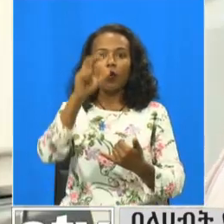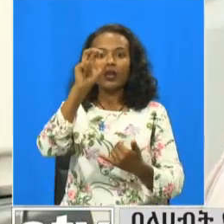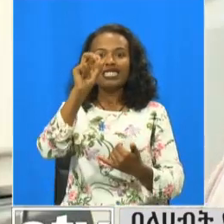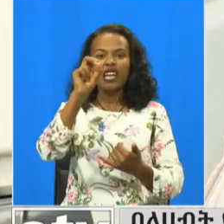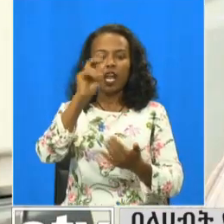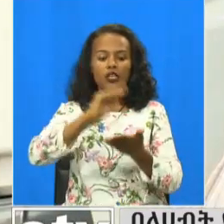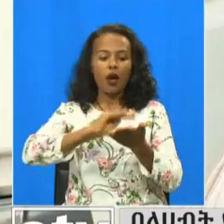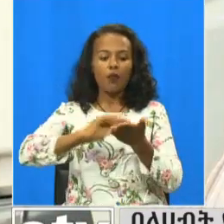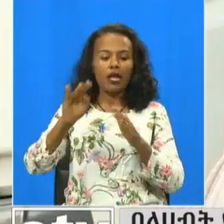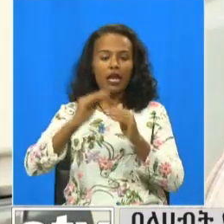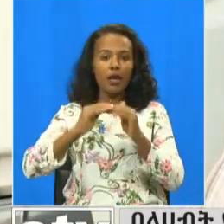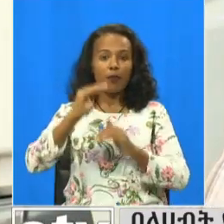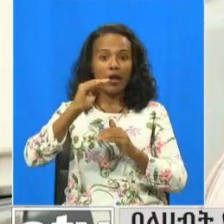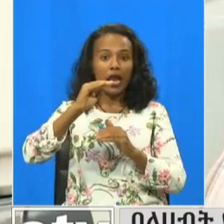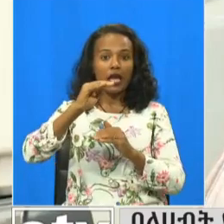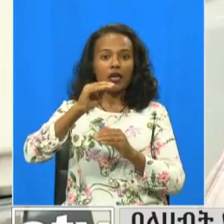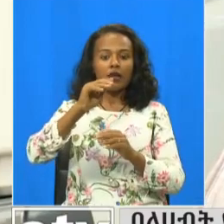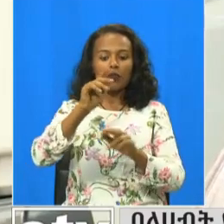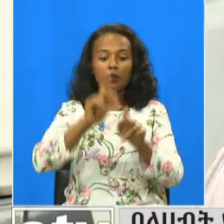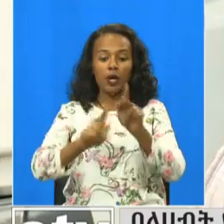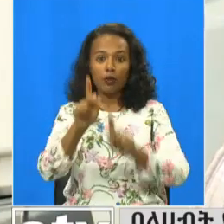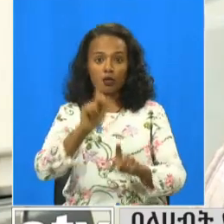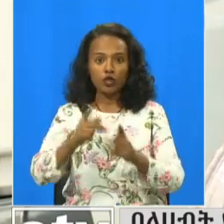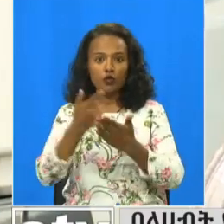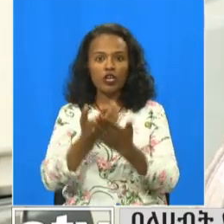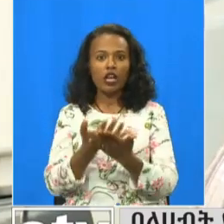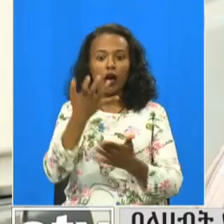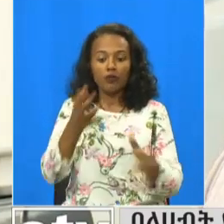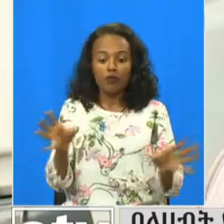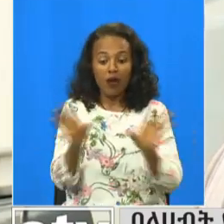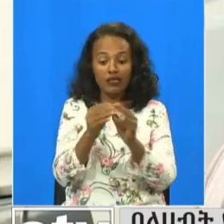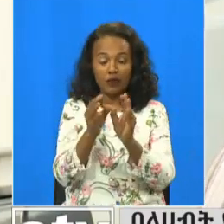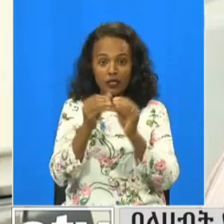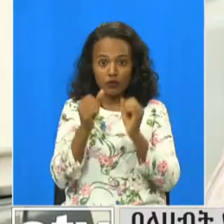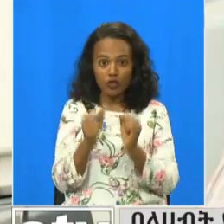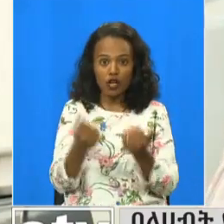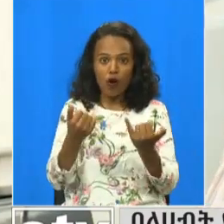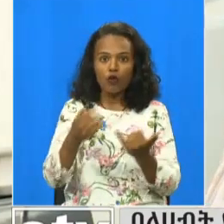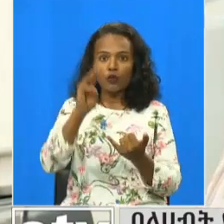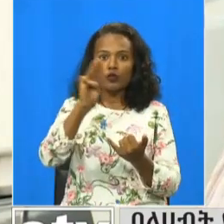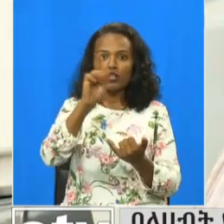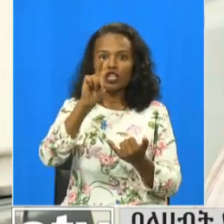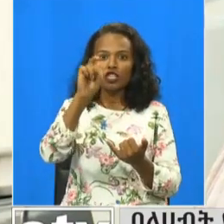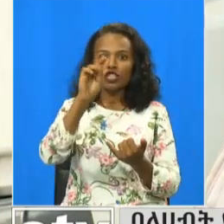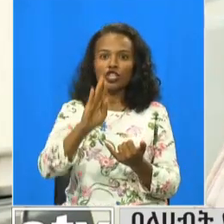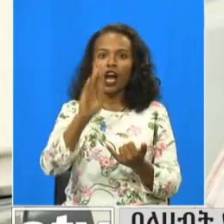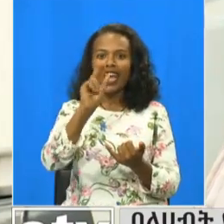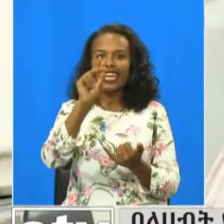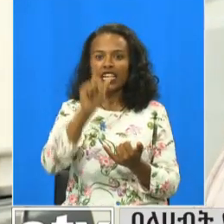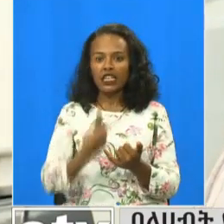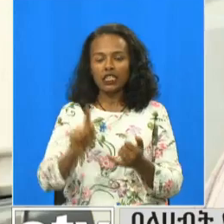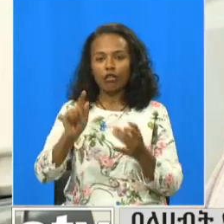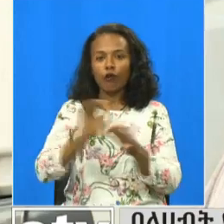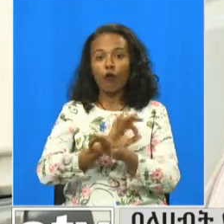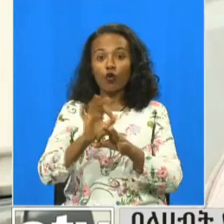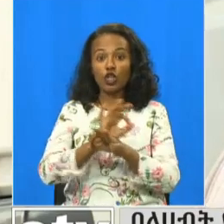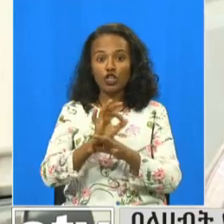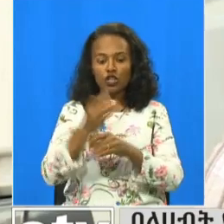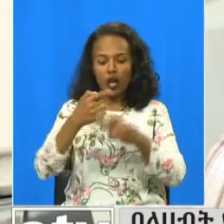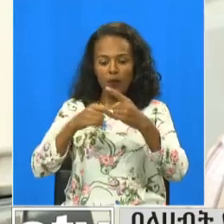በላይ በዞናችን ህብረተሰብ ይህን ሀብት ማሰባሰብ ችለናል። አሁን ደግሞ ሰንሻይን ፋውንዴሽን ያመጣው እገዛ ደግሞ